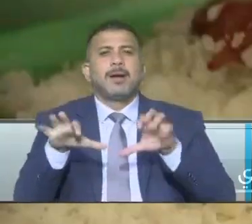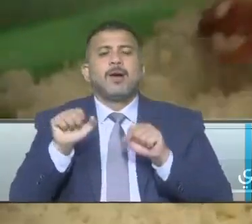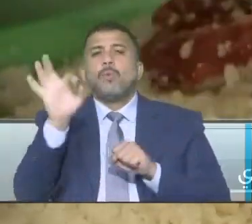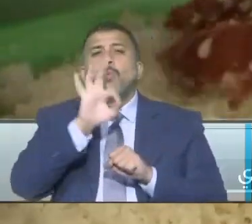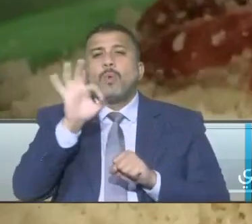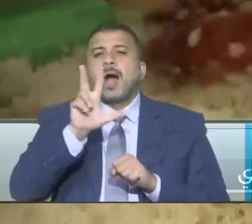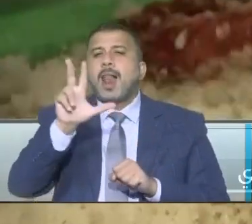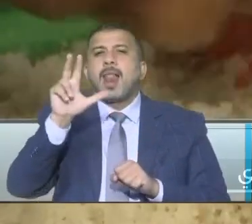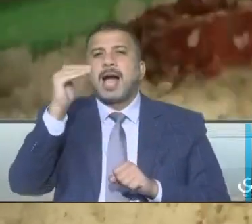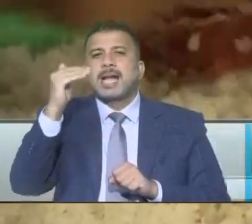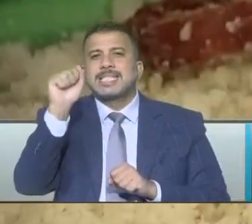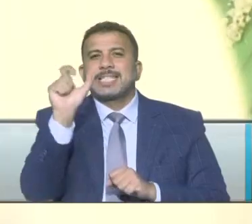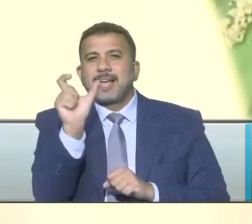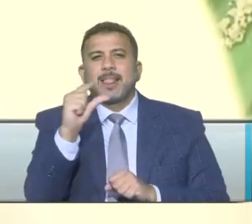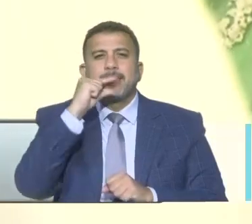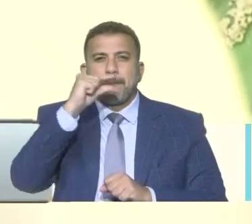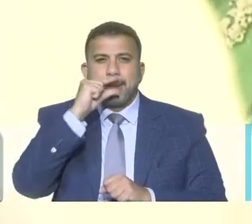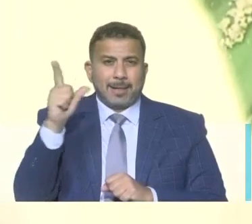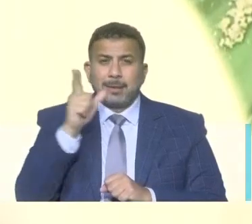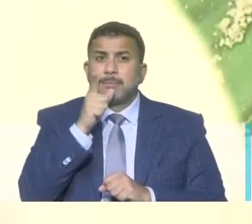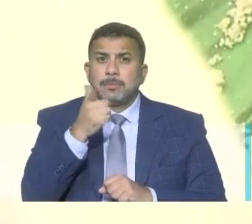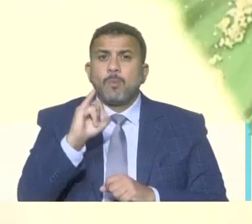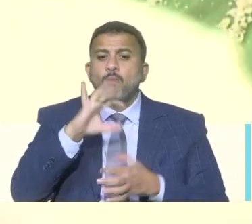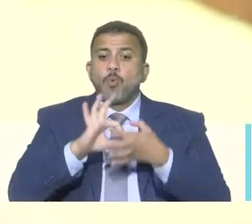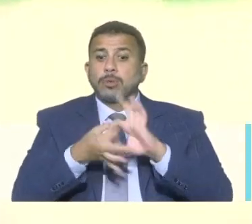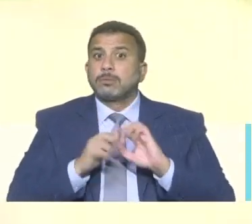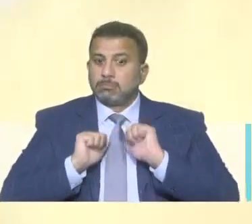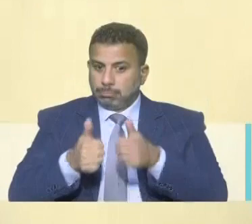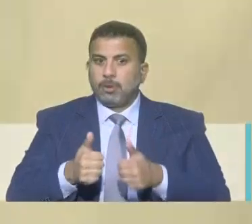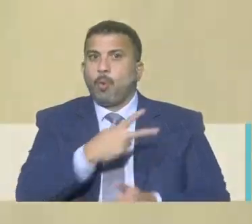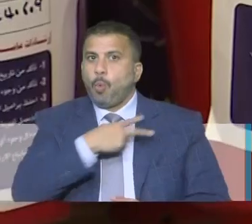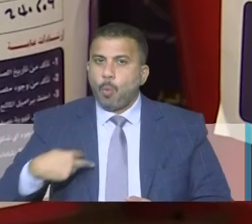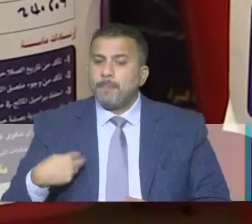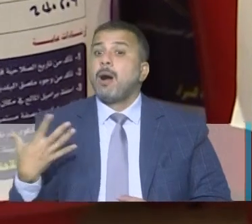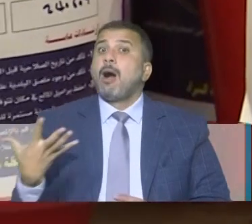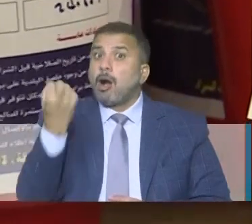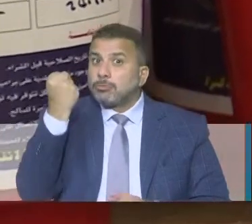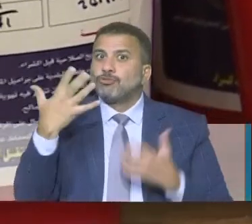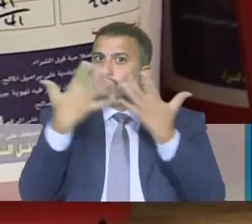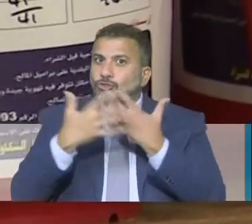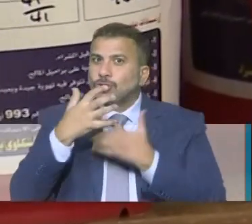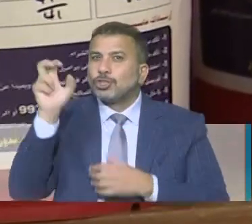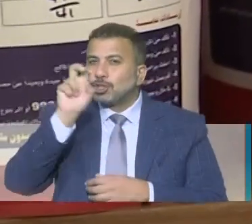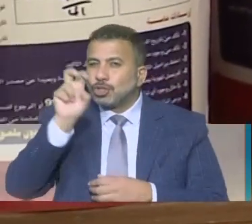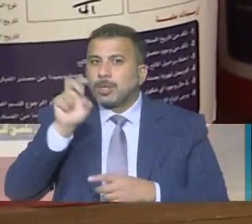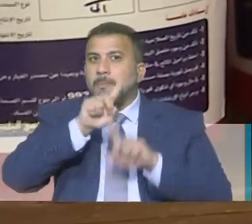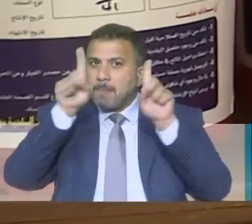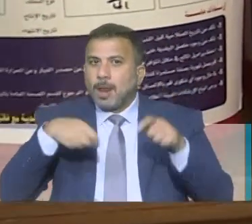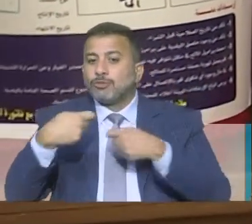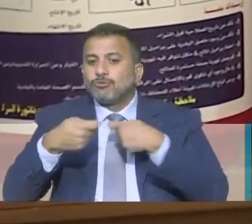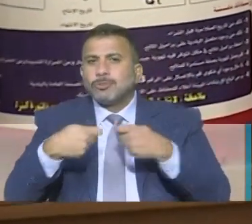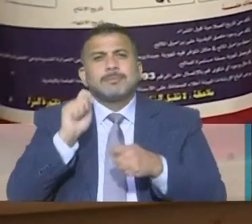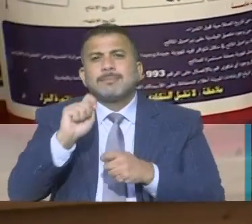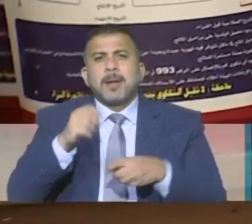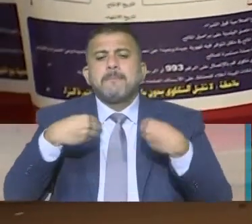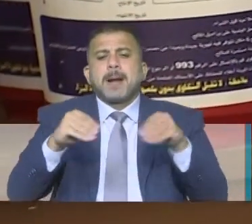الحصن مشاركه واسعه لعدد من المؤسسات الحكوميه وشركات القطاع الخاص والمحال التجاريه المتخصصه في